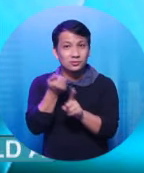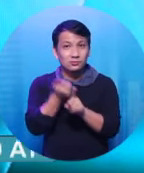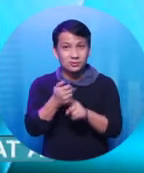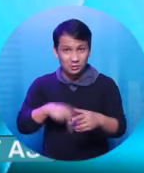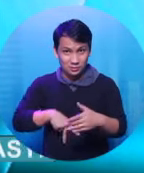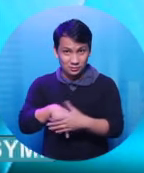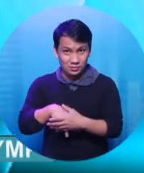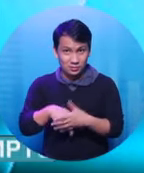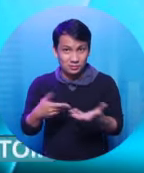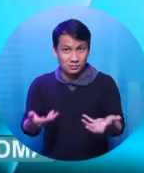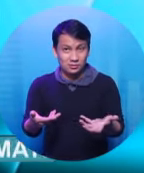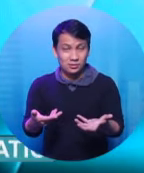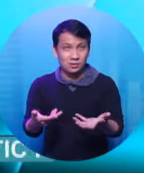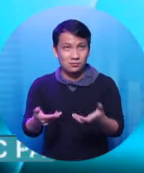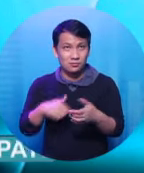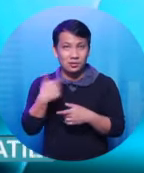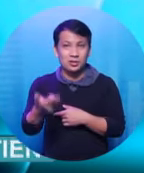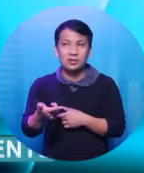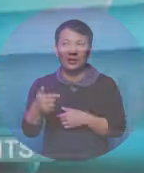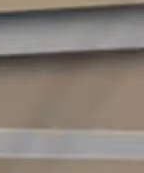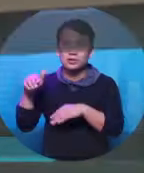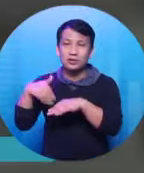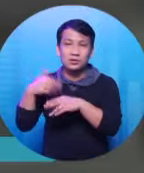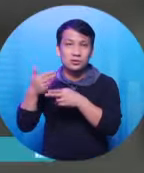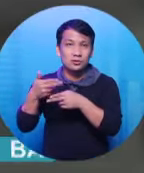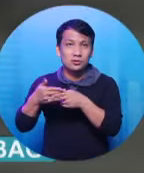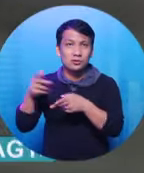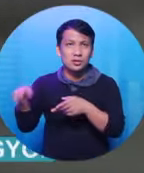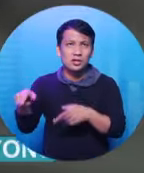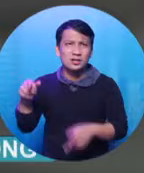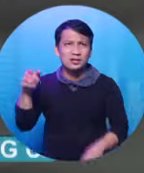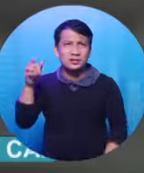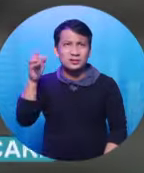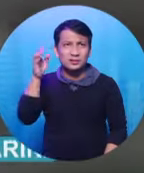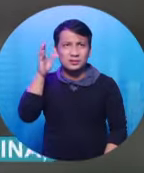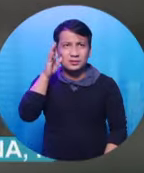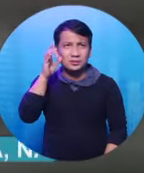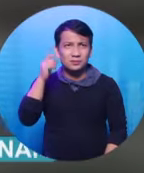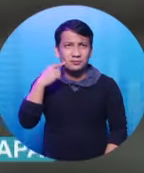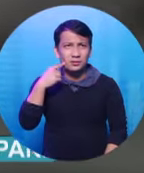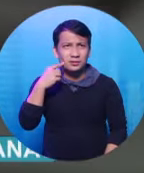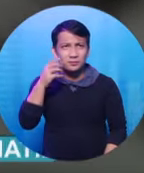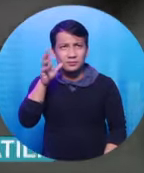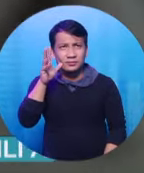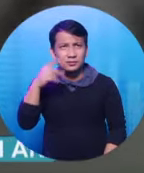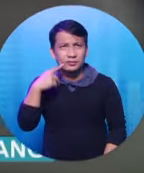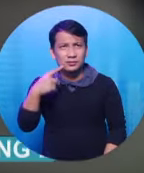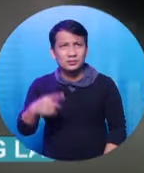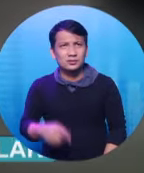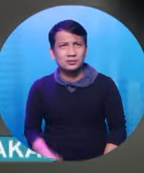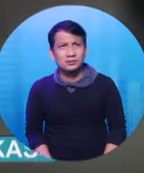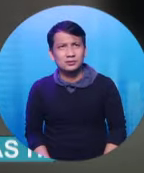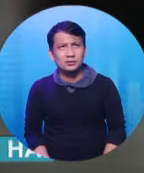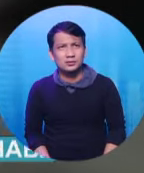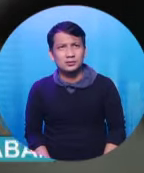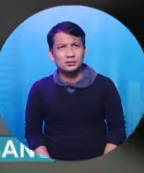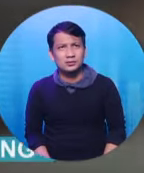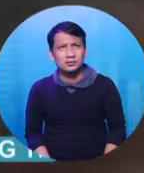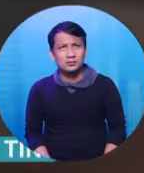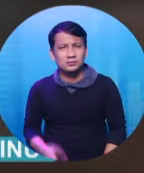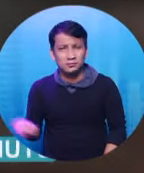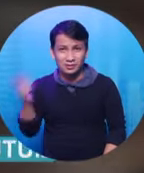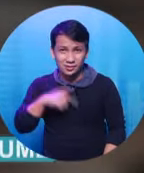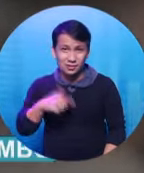buntis. Ito pa ngayon si Miss Griselda Faraon. Ayan po si